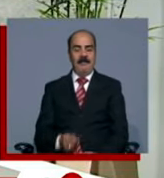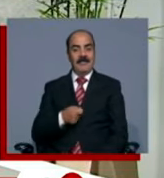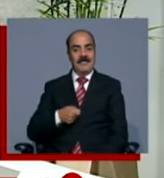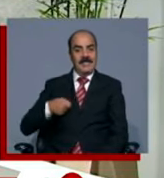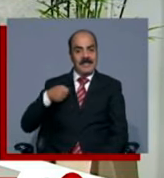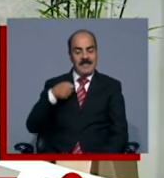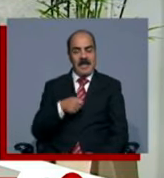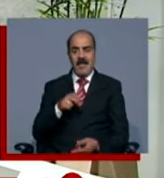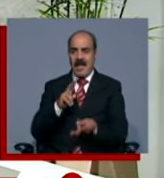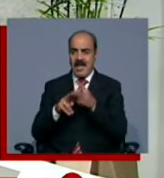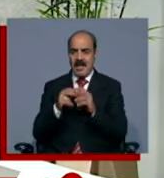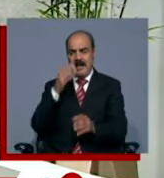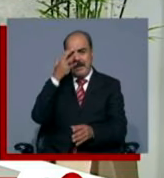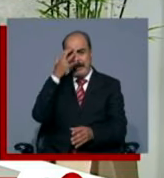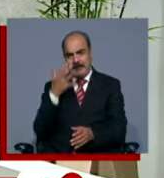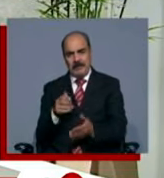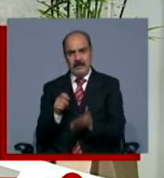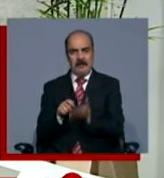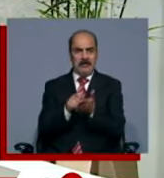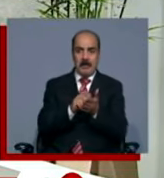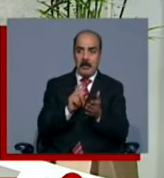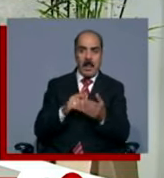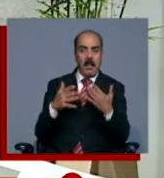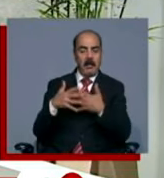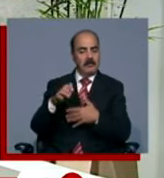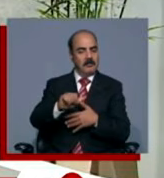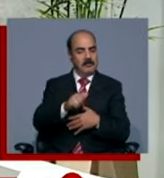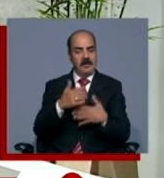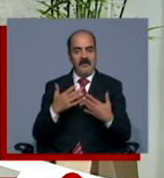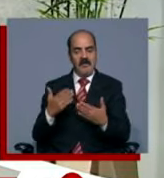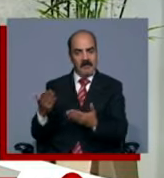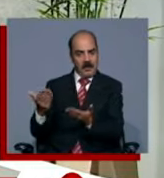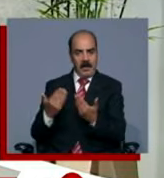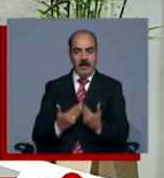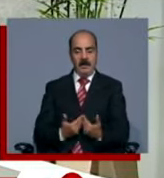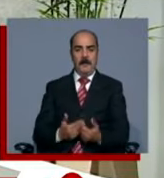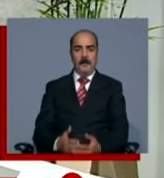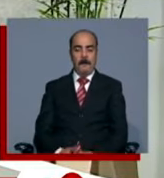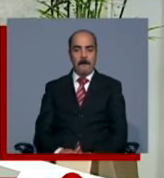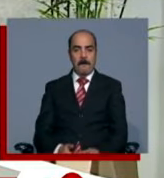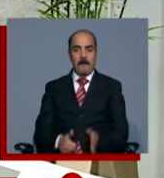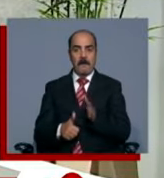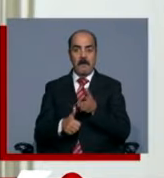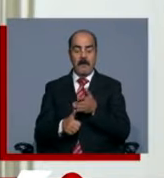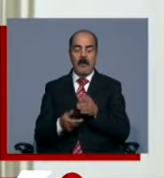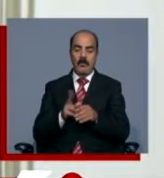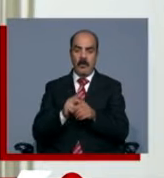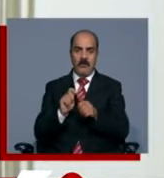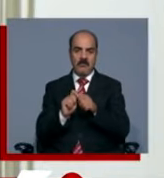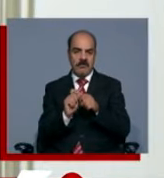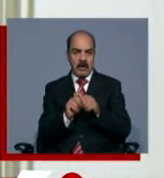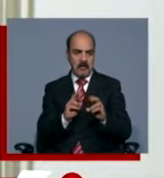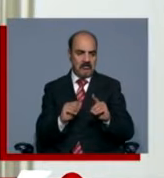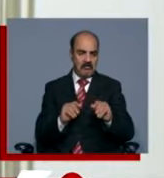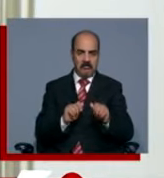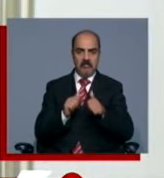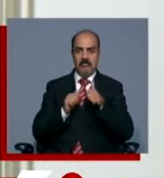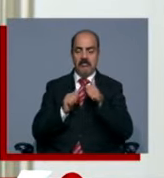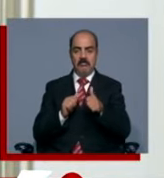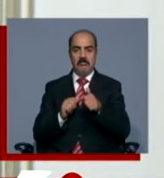تسجيل العقبات التي تواجه المستثمرين. ومن أبرز تلك الإصلاحات